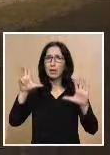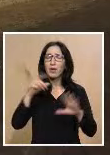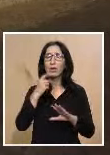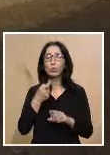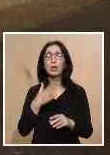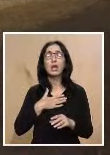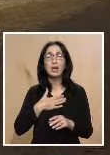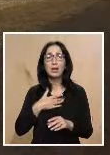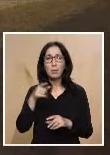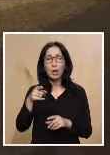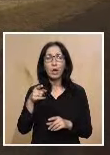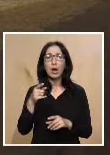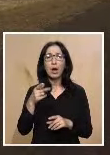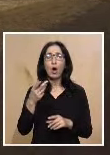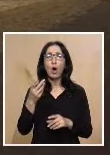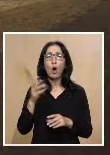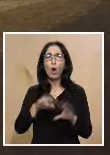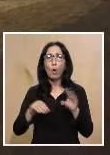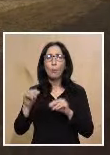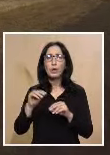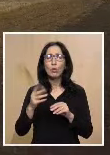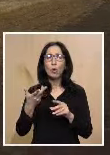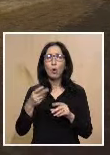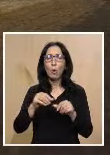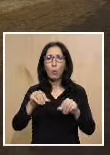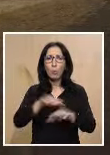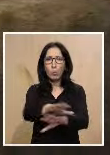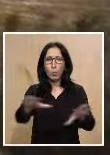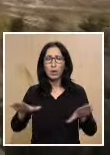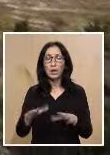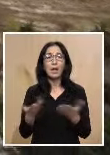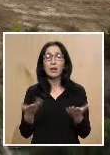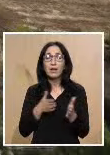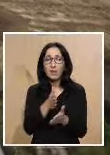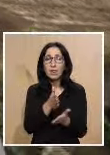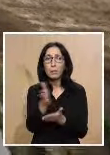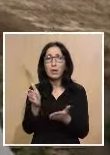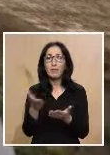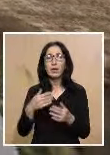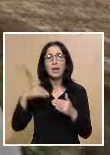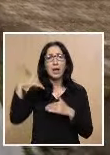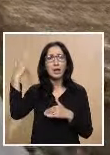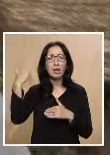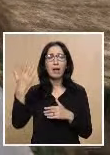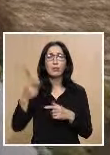година съществува тук опитно поле. Да. Така дълновидно са мислили. В какви направления главно